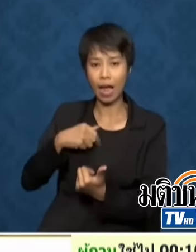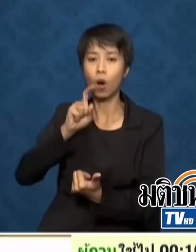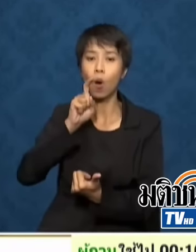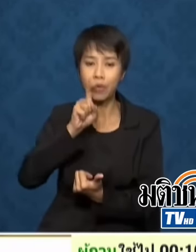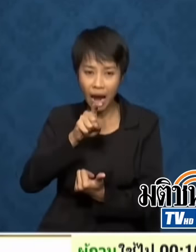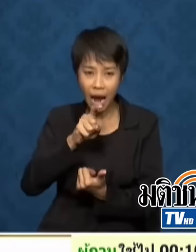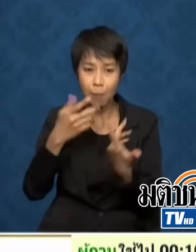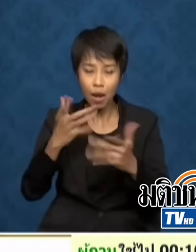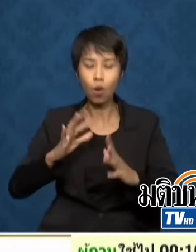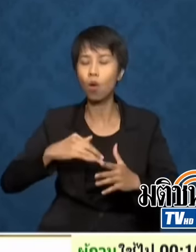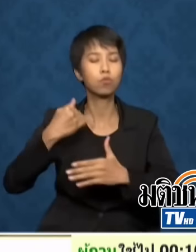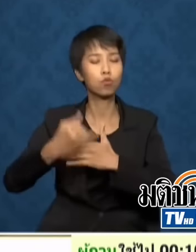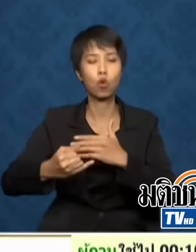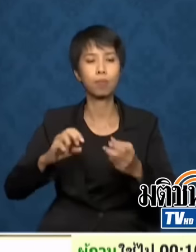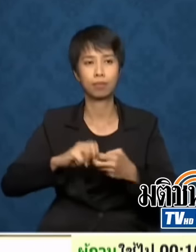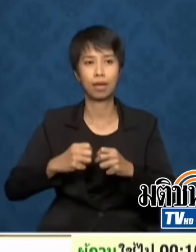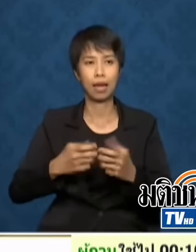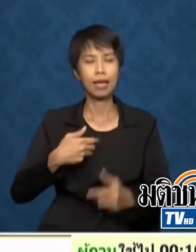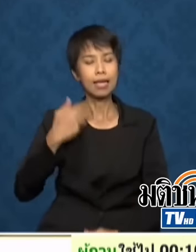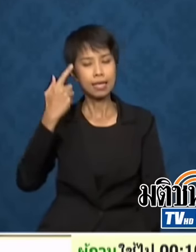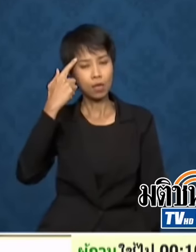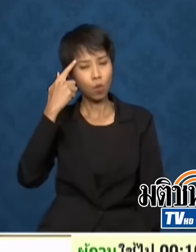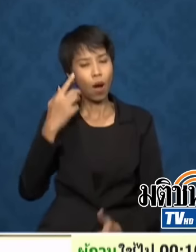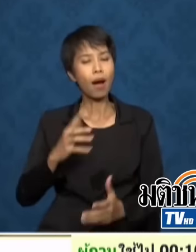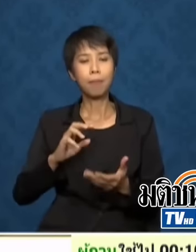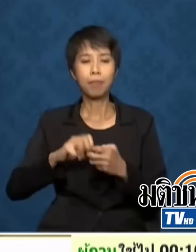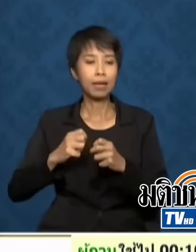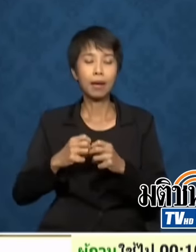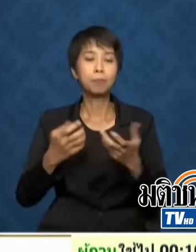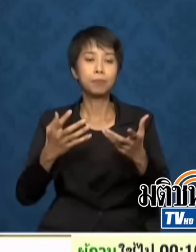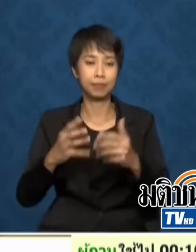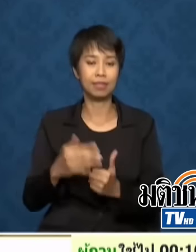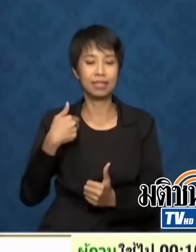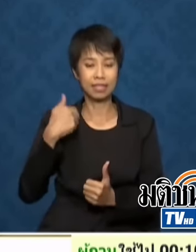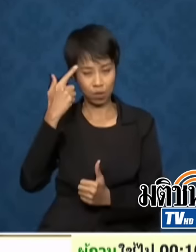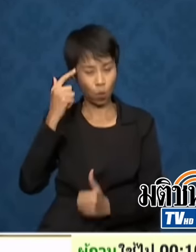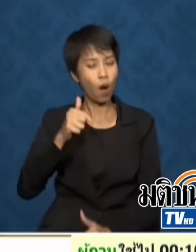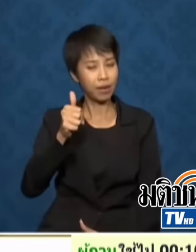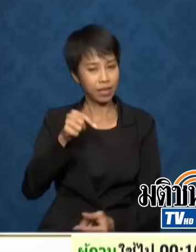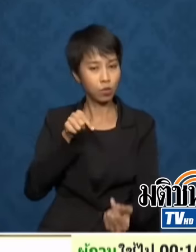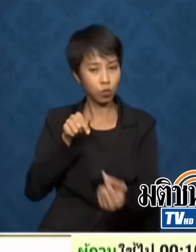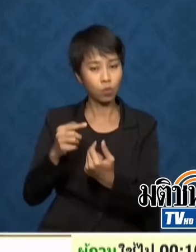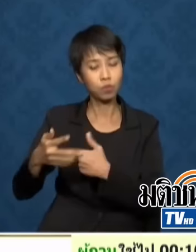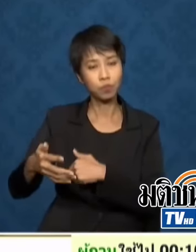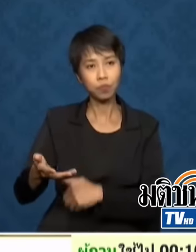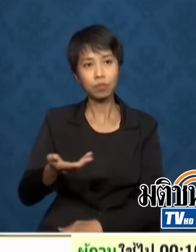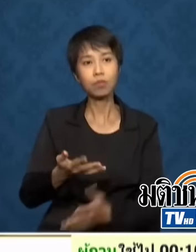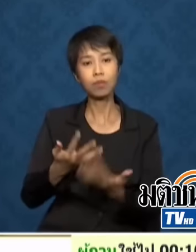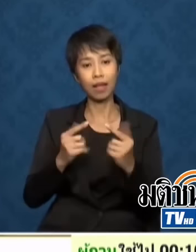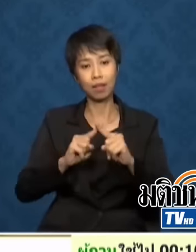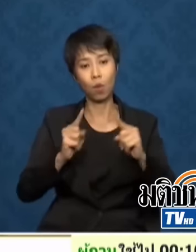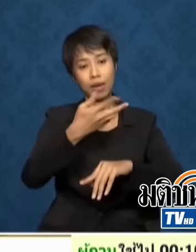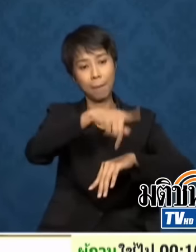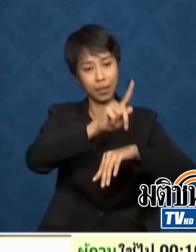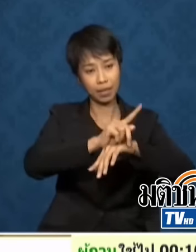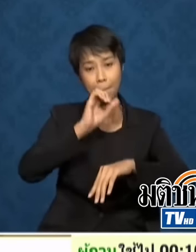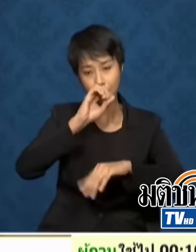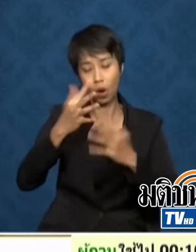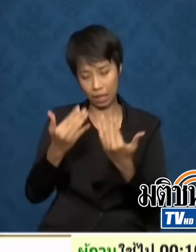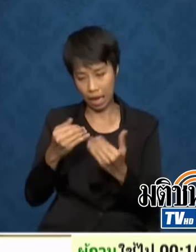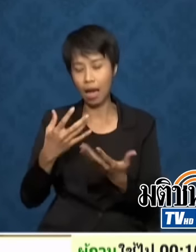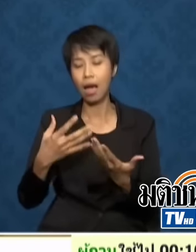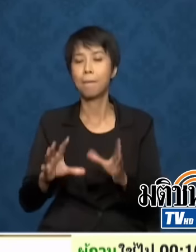โดยท่านประธานเองน่าจะเป็นผลที่ดีทั้งต่อสังคมและต่อท่านประธานและต่อสภาของเราเพียงแต่ท่านประธานวินิจฉัยว่าให้ดำเนินการต่